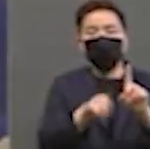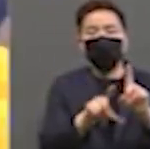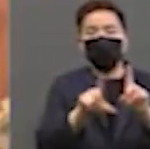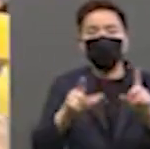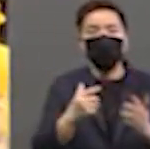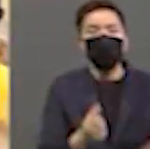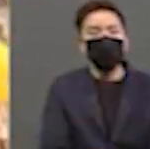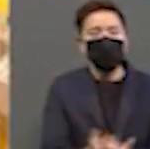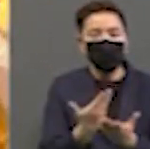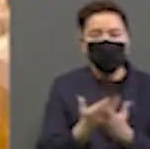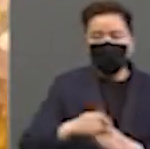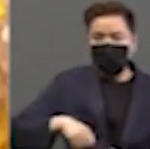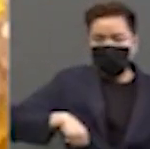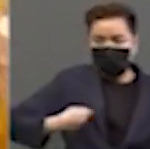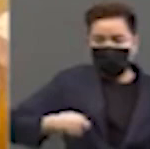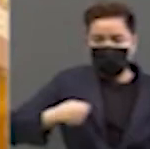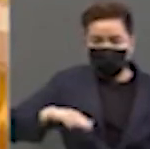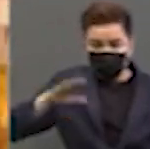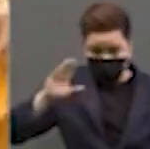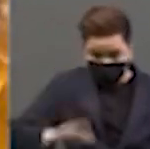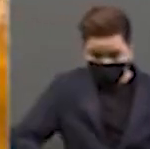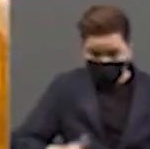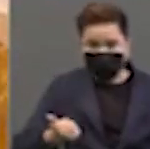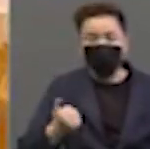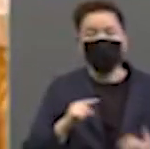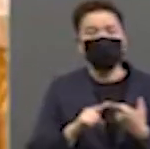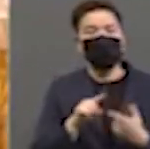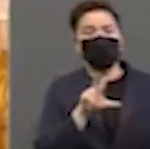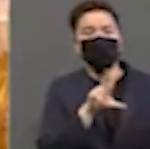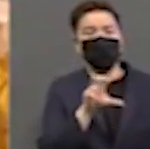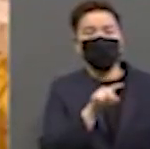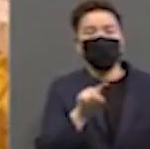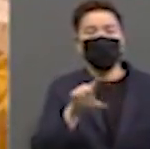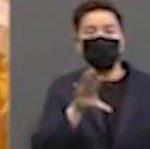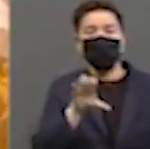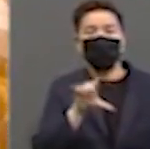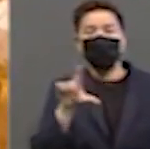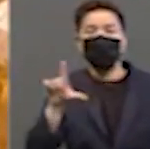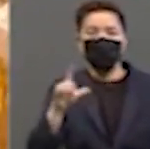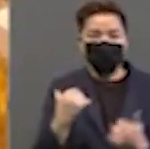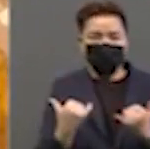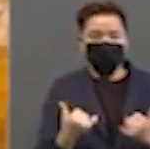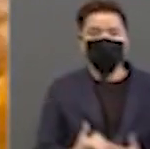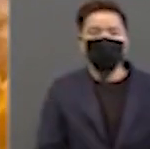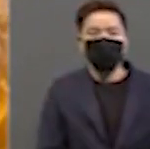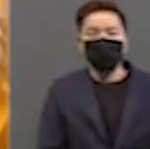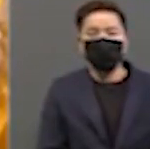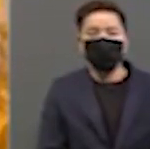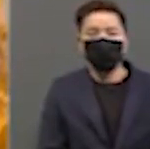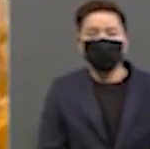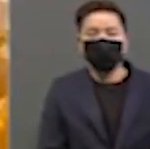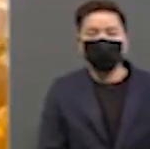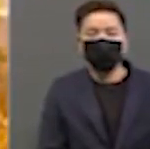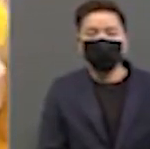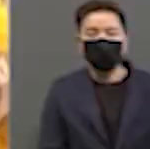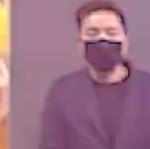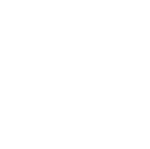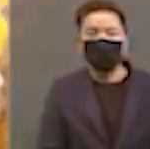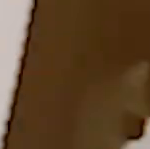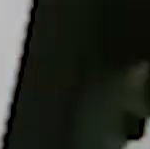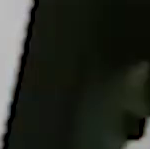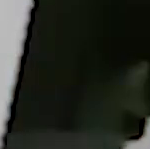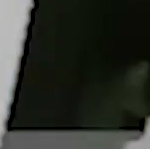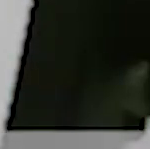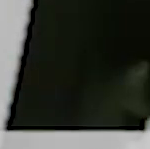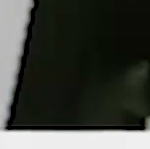ช่วยเหลือประชาชนในยามเข้าของแพงของกระทรวงพาณิชย์นะครับโครงการมี